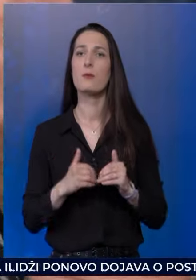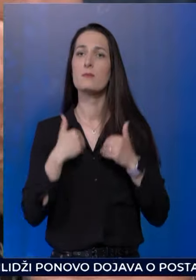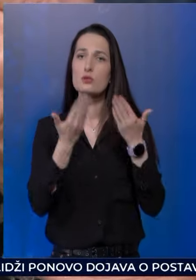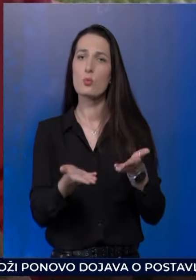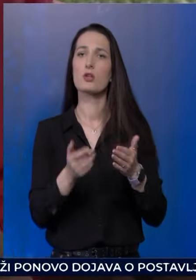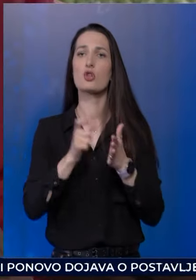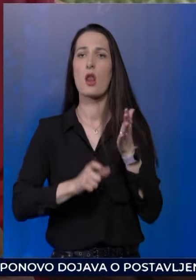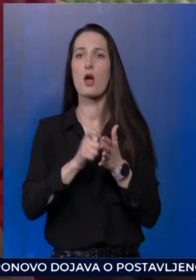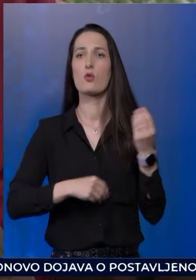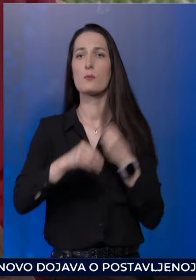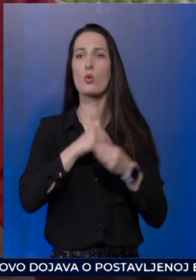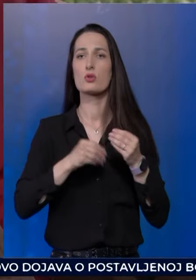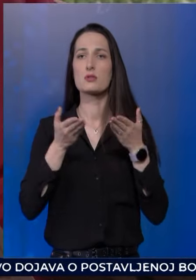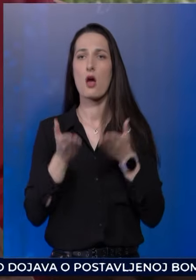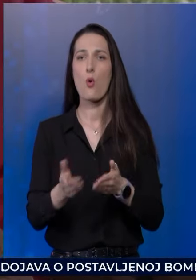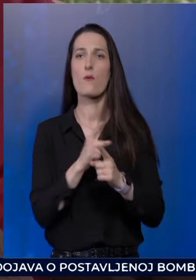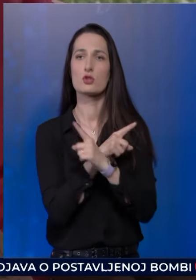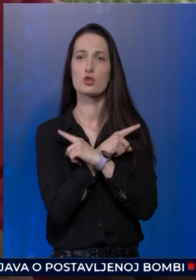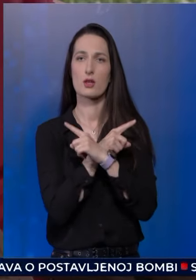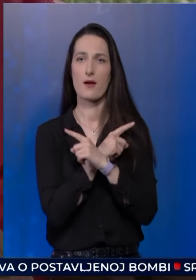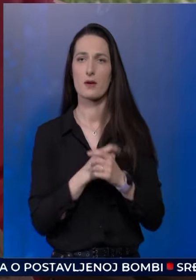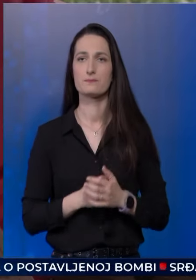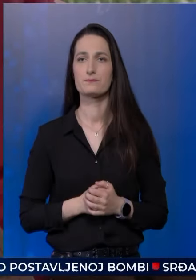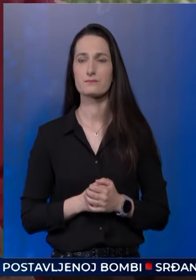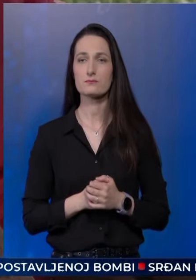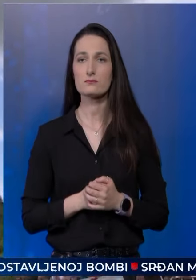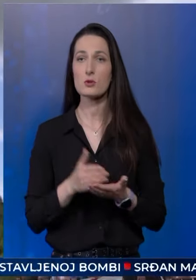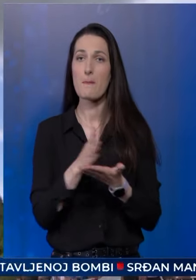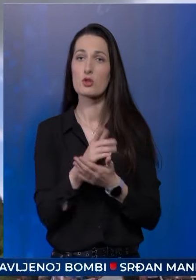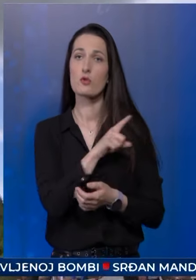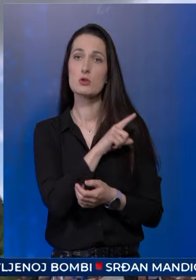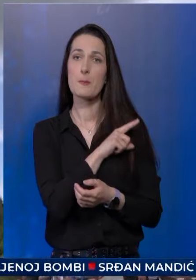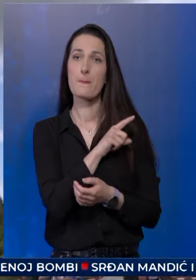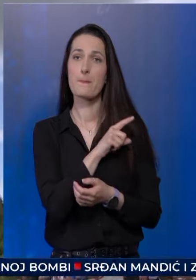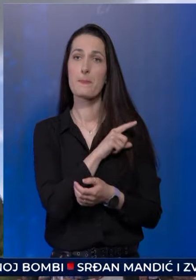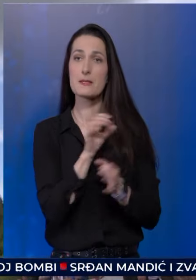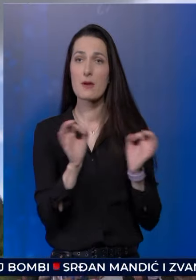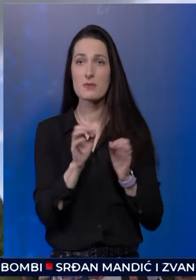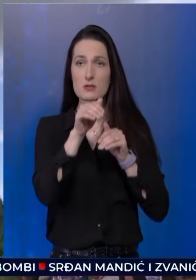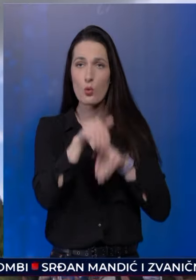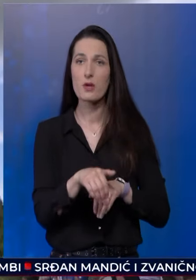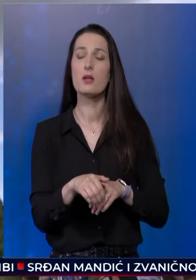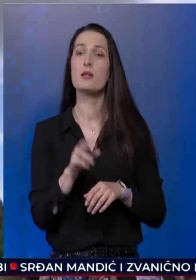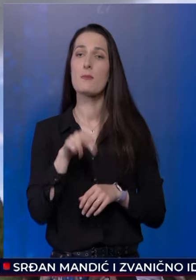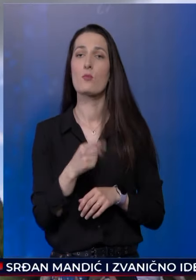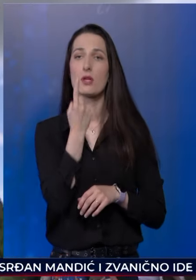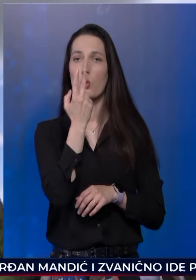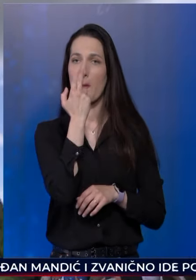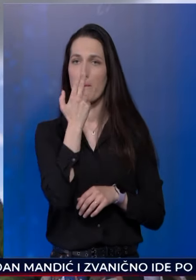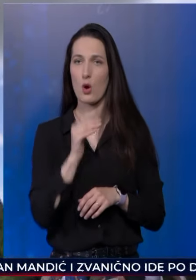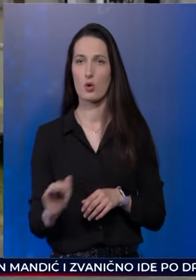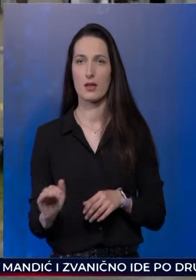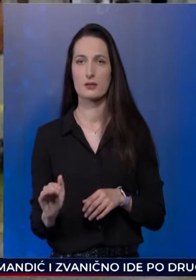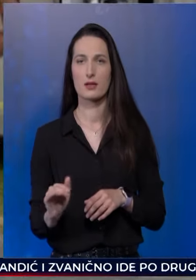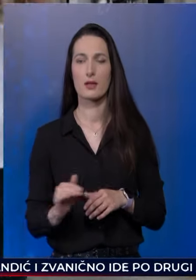potom pristupili i članovi porodica ovih žrtava. Među žrtvama spremnim za ukop je i jedan